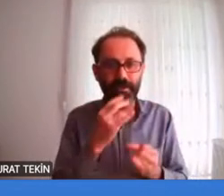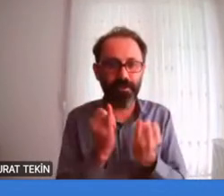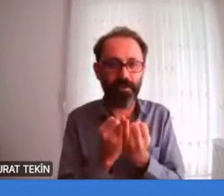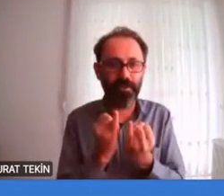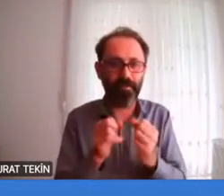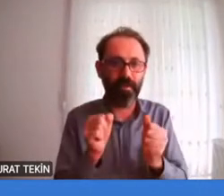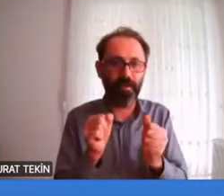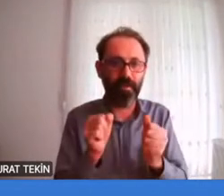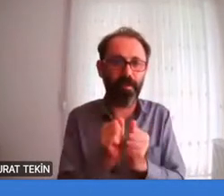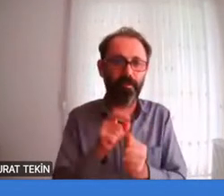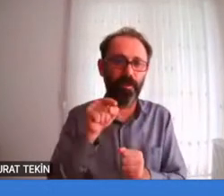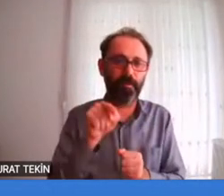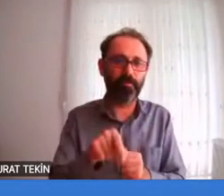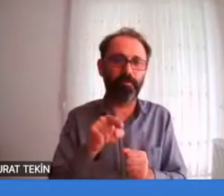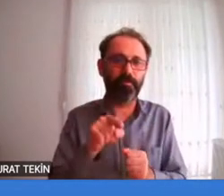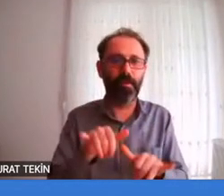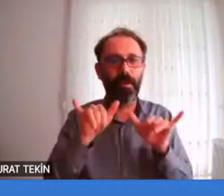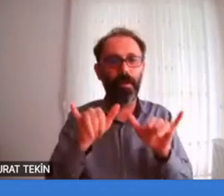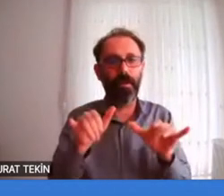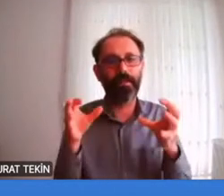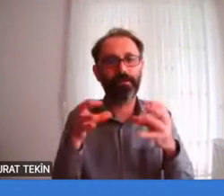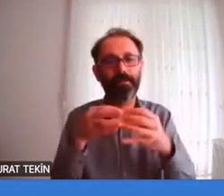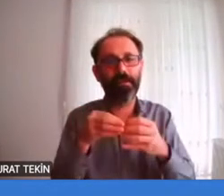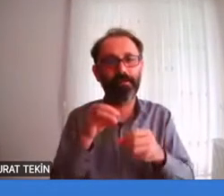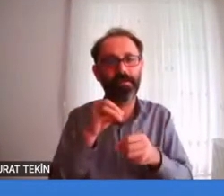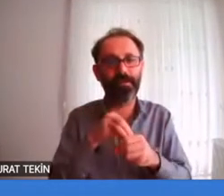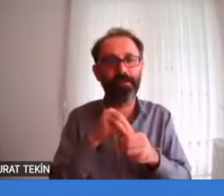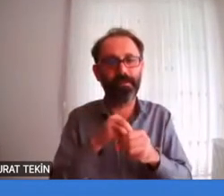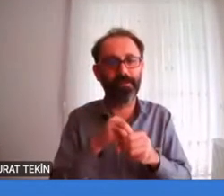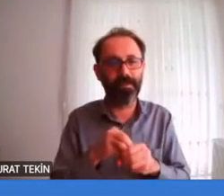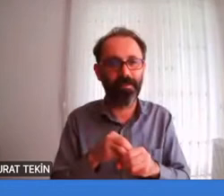oluyorlar. Gerçekten böyle gelişiyor.